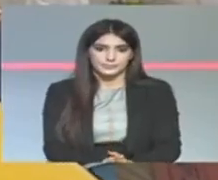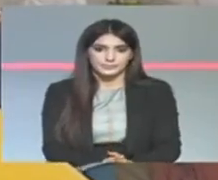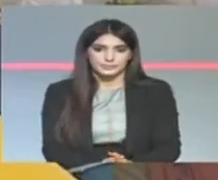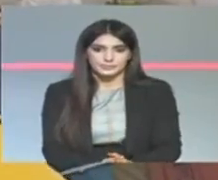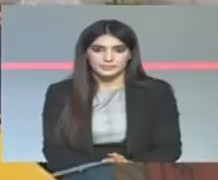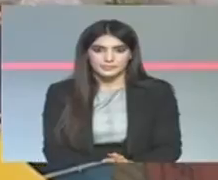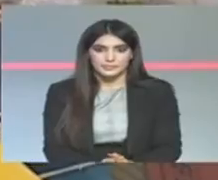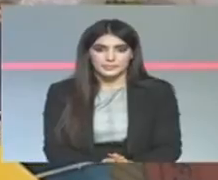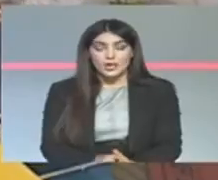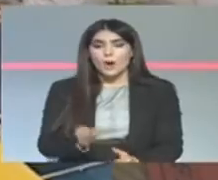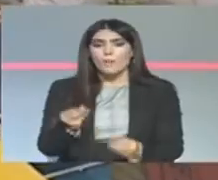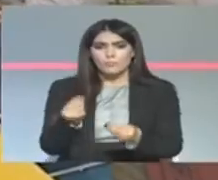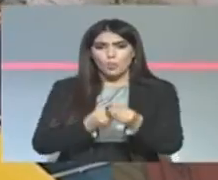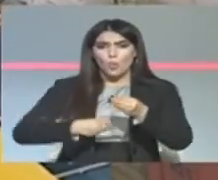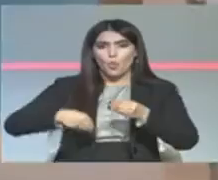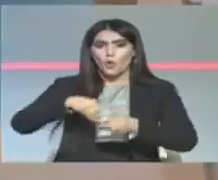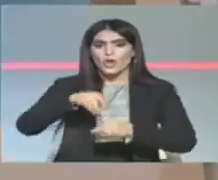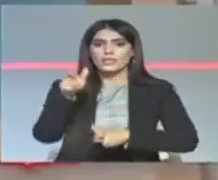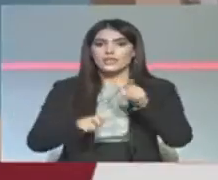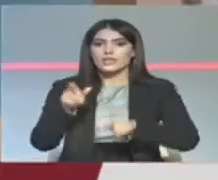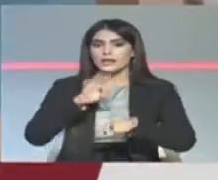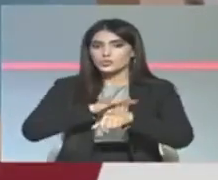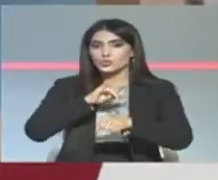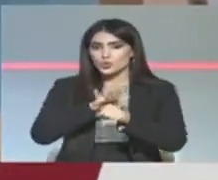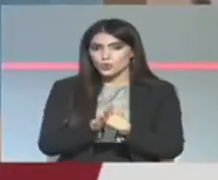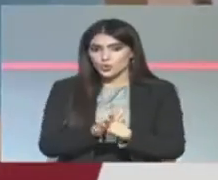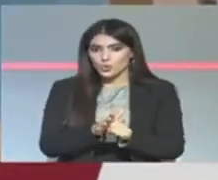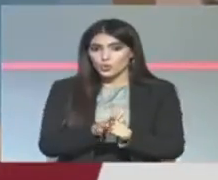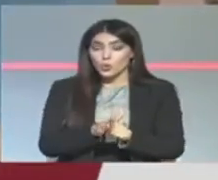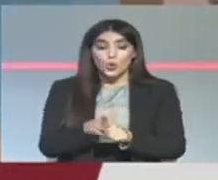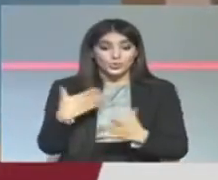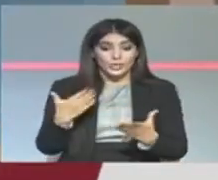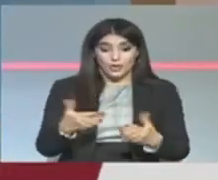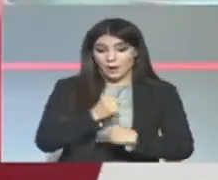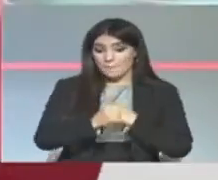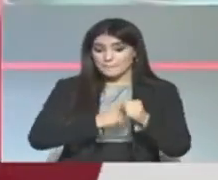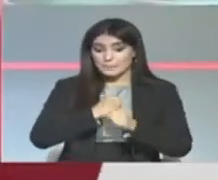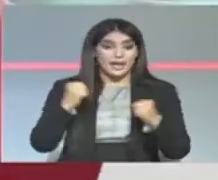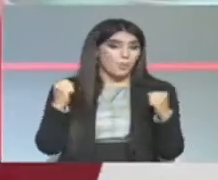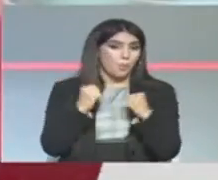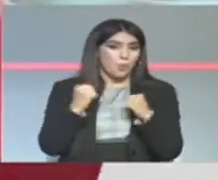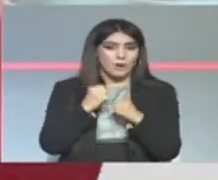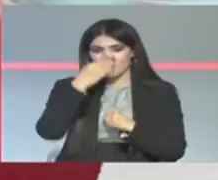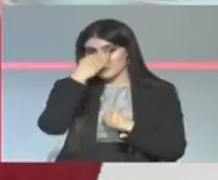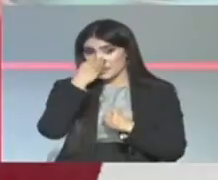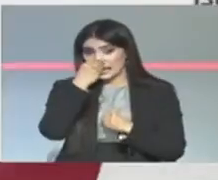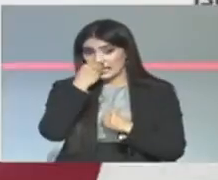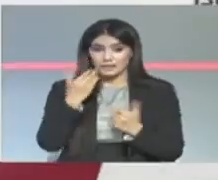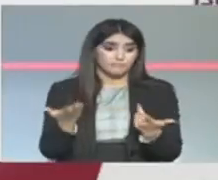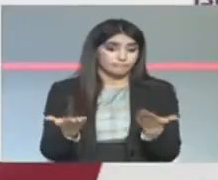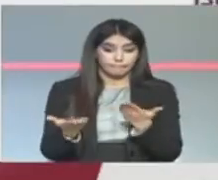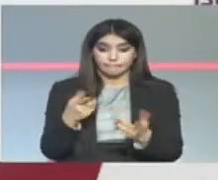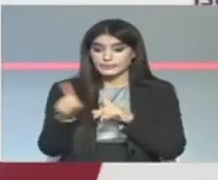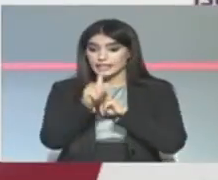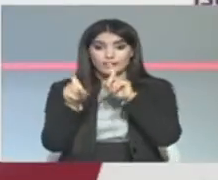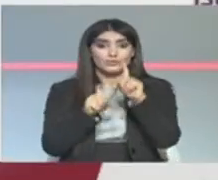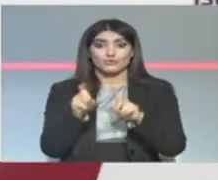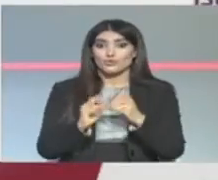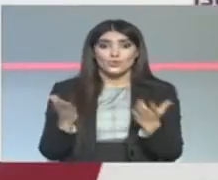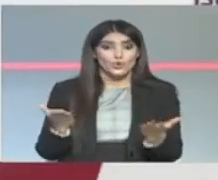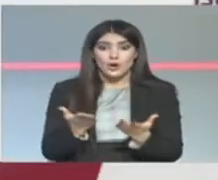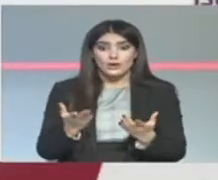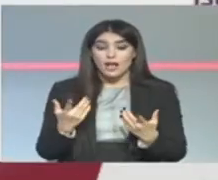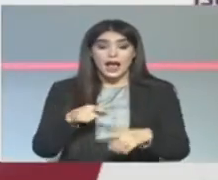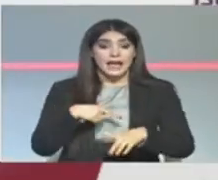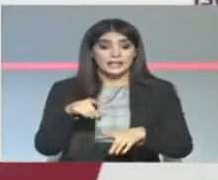مع تزايد عدد المصابين بفيروس كورونا ودخول موسم النزله الوافده طرح التساؤلات بشده عن